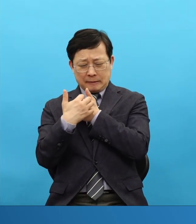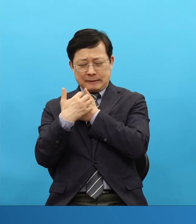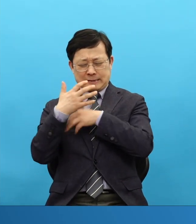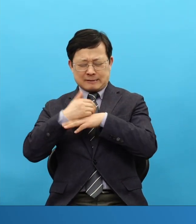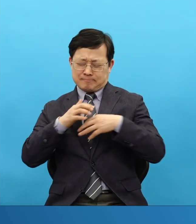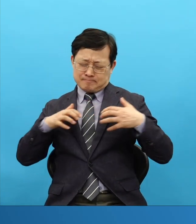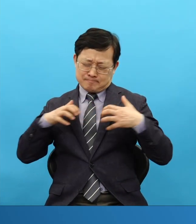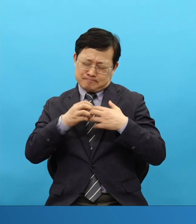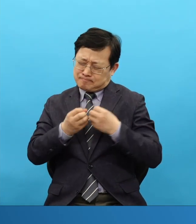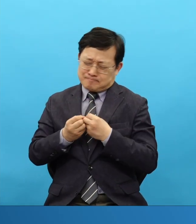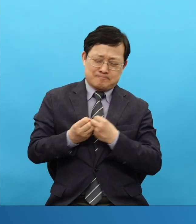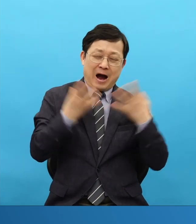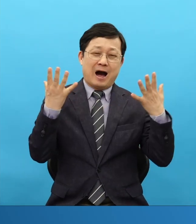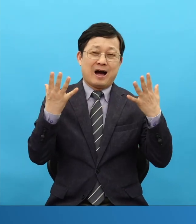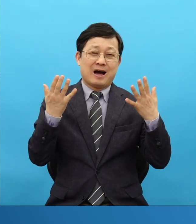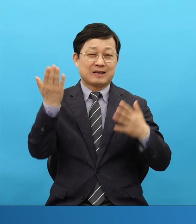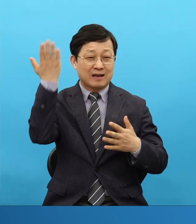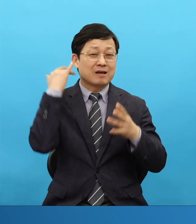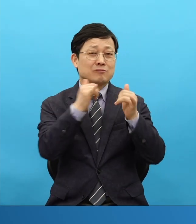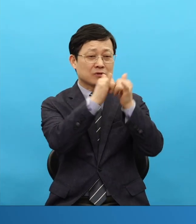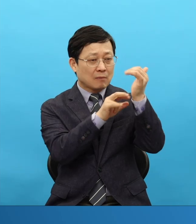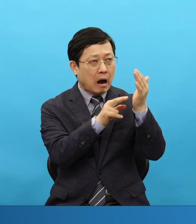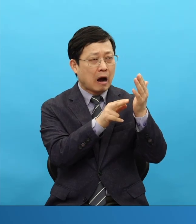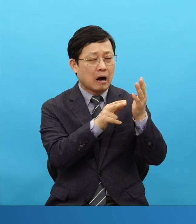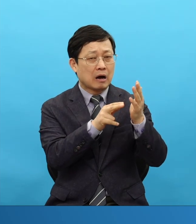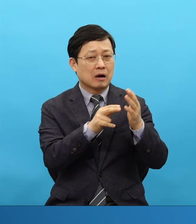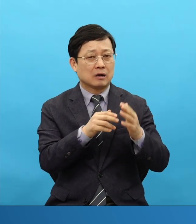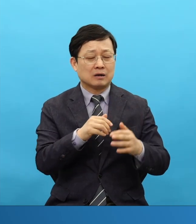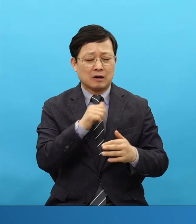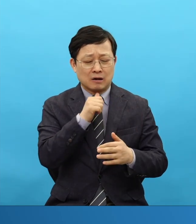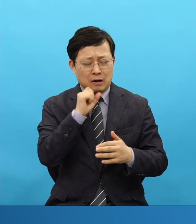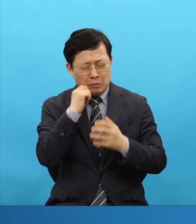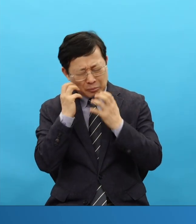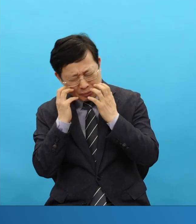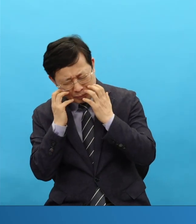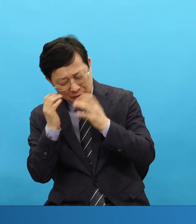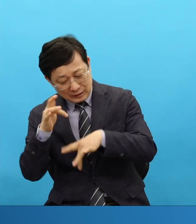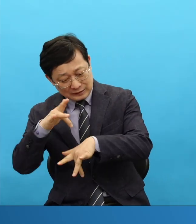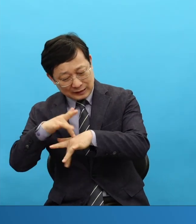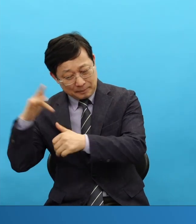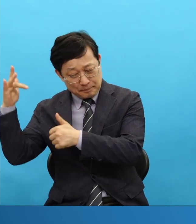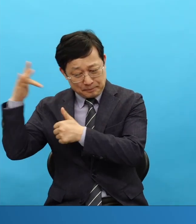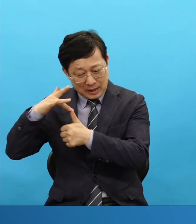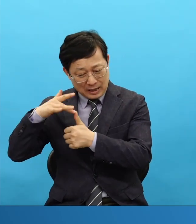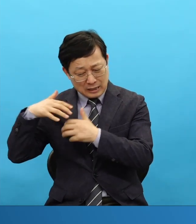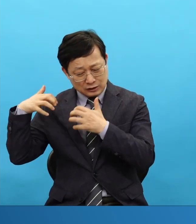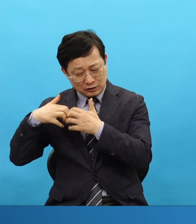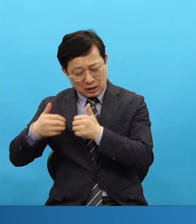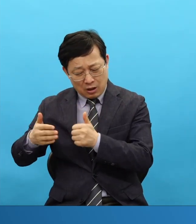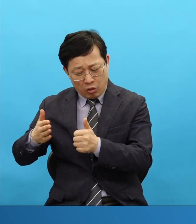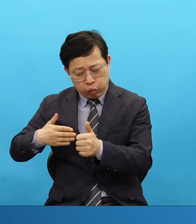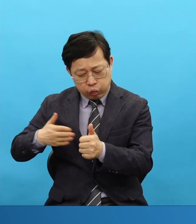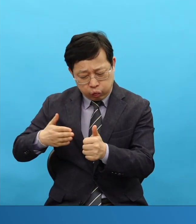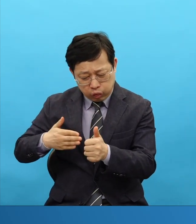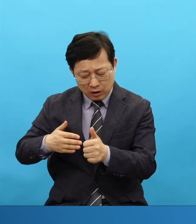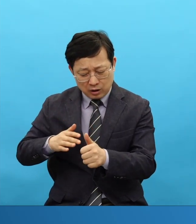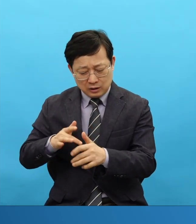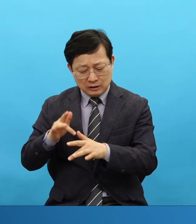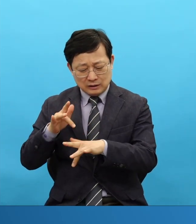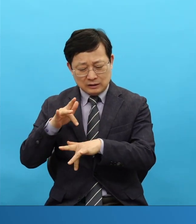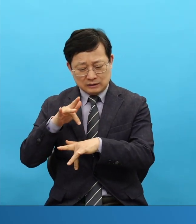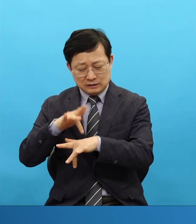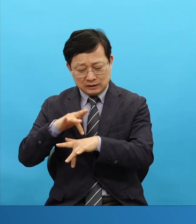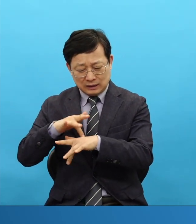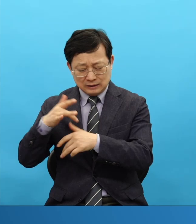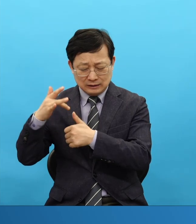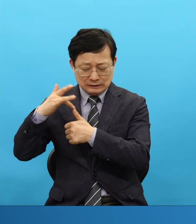because of war, if there's so much loss, then people just 그 want to 사단에게 die. 딱 잡히는 거예요. They're being caught up by Satan. 역사에 그런 경우가 굉장히 많습니다. There's so